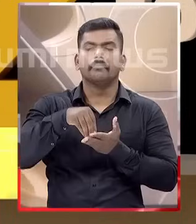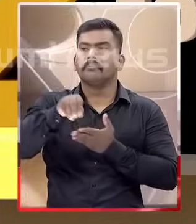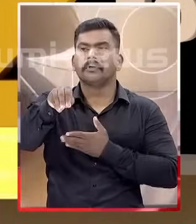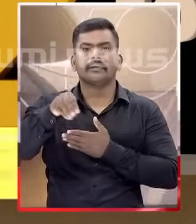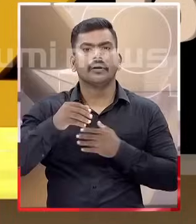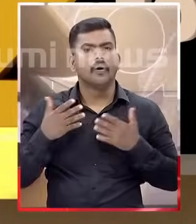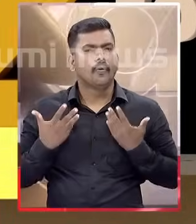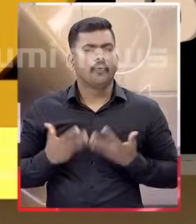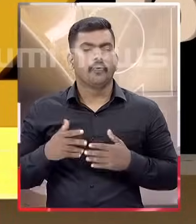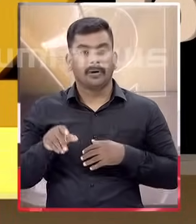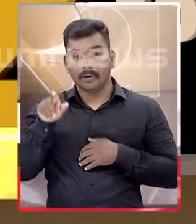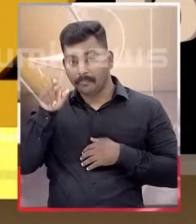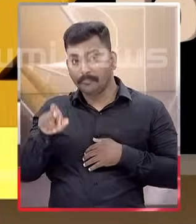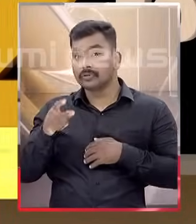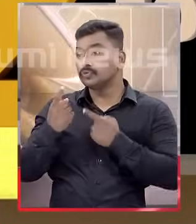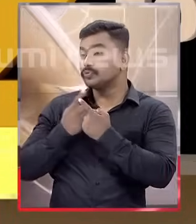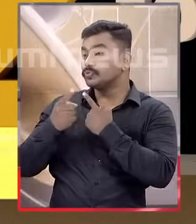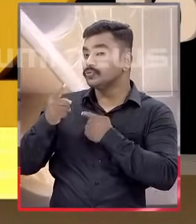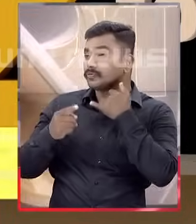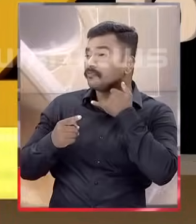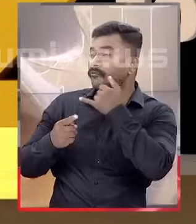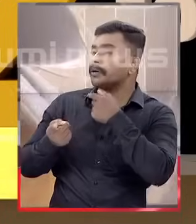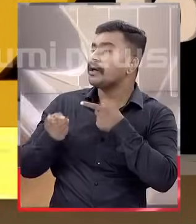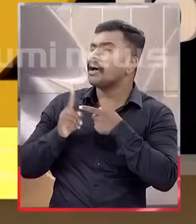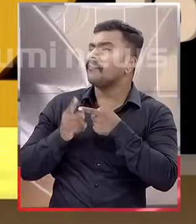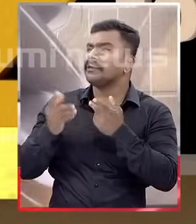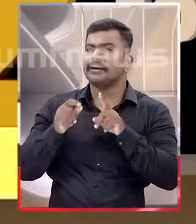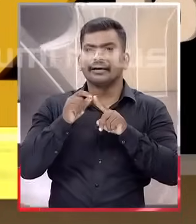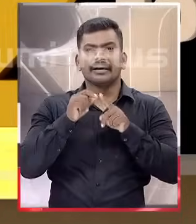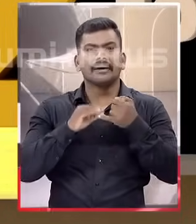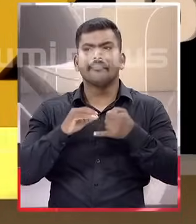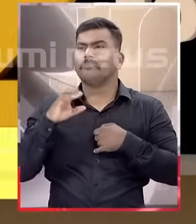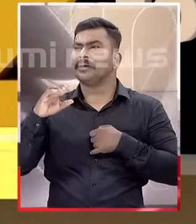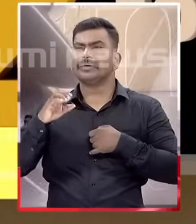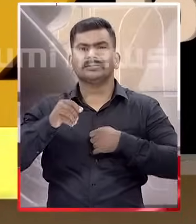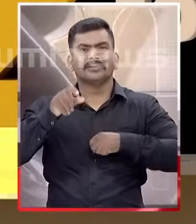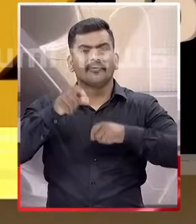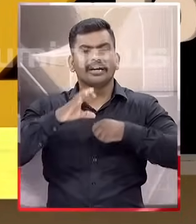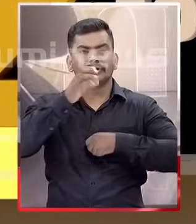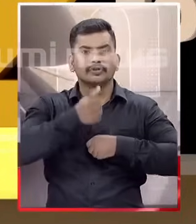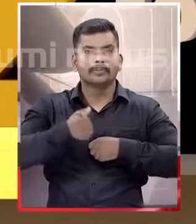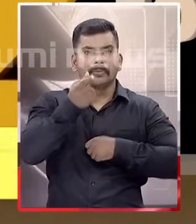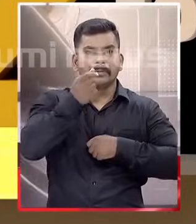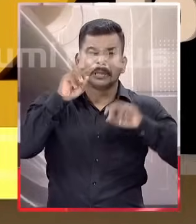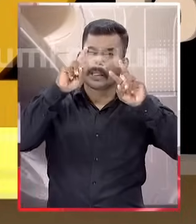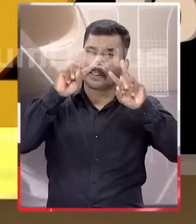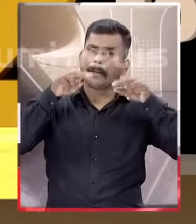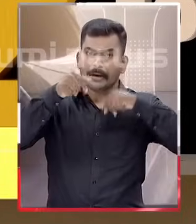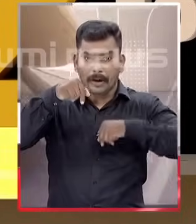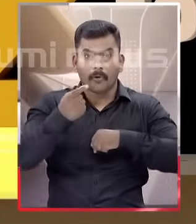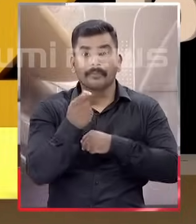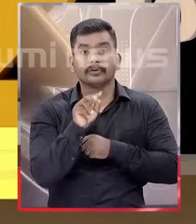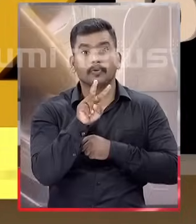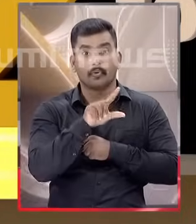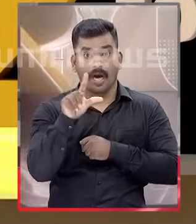ഇപ്പോൾ റെജി ലൂക്കോസ് ഇടതുപക്ഷ സഹയാത്രികൻ ടെലിഫോൺ ലൈനിലുണ്ട്. ശ്രീ റെജി ലൂക്കോസ്, എന്ത് അനിവാര്യതയാണ് ഈ സാമ്പത്തിക നടപടി എന്ന ഘട്ടത്തിൽ പി എസ് സിയെ